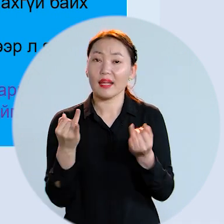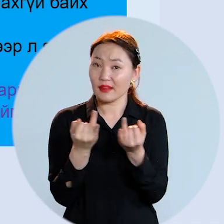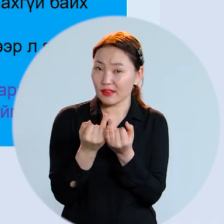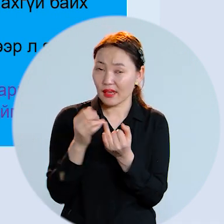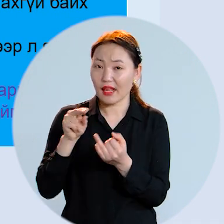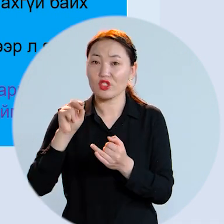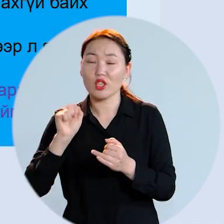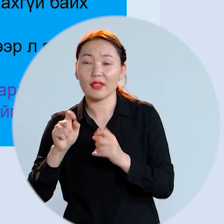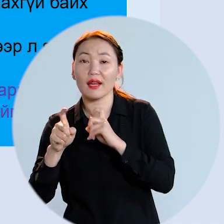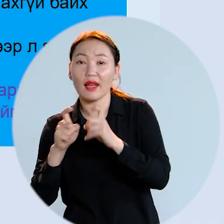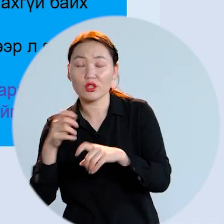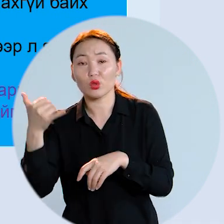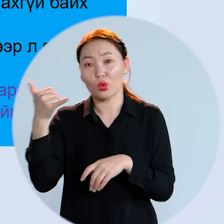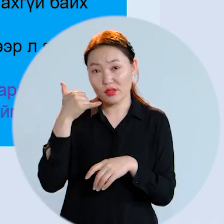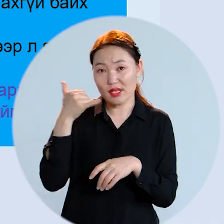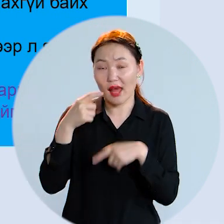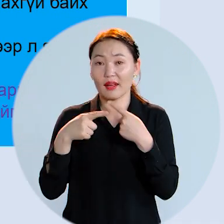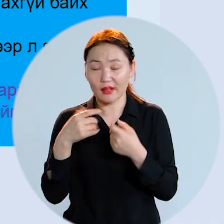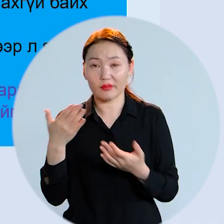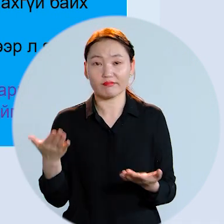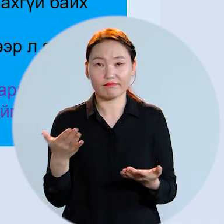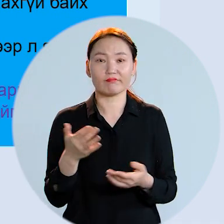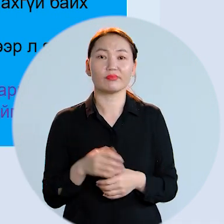танд. Одоо ийм харилцаа холбоо бол